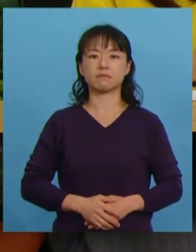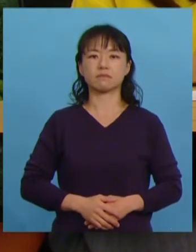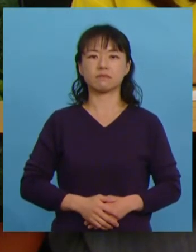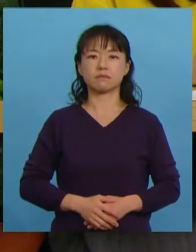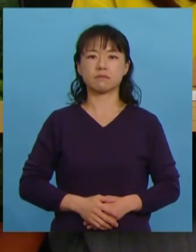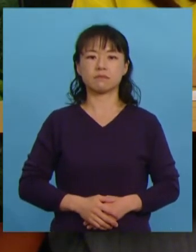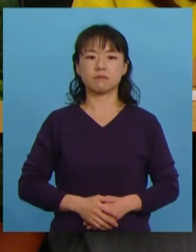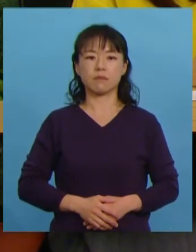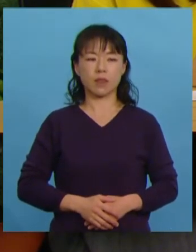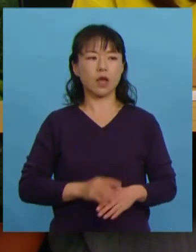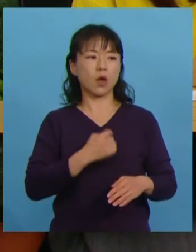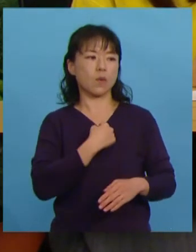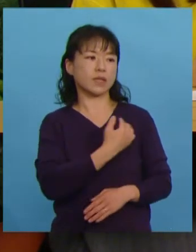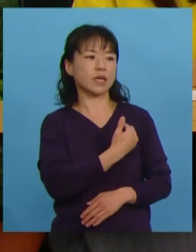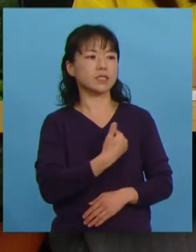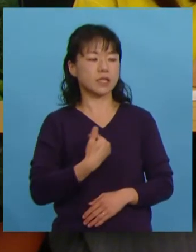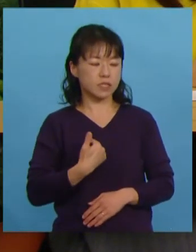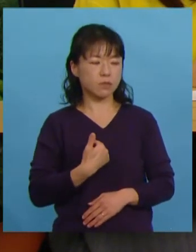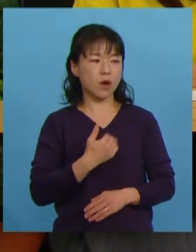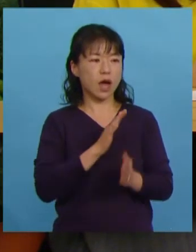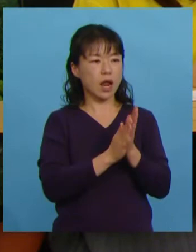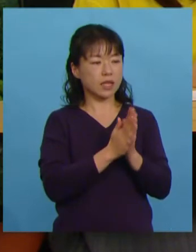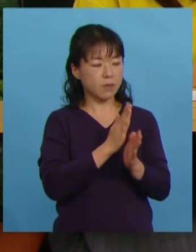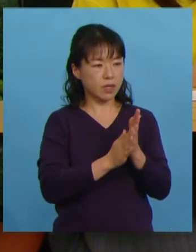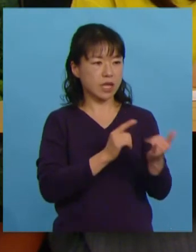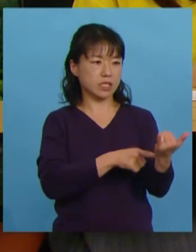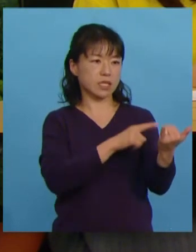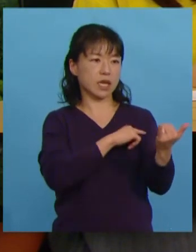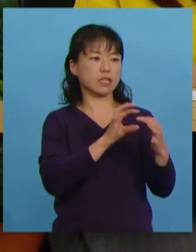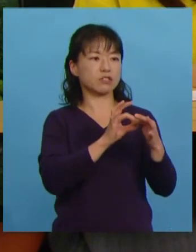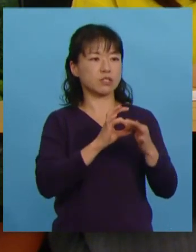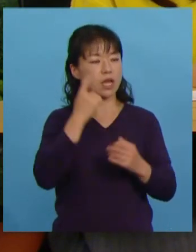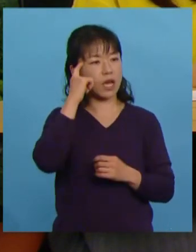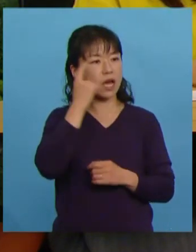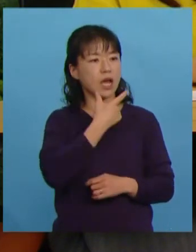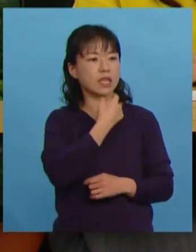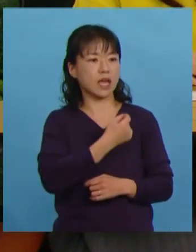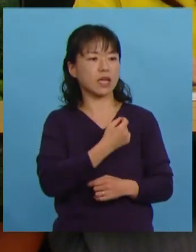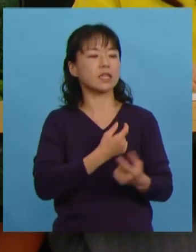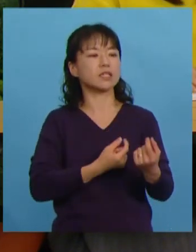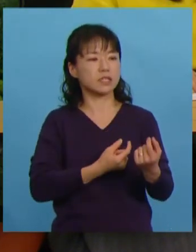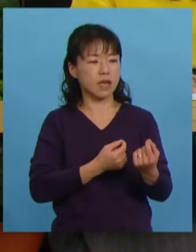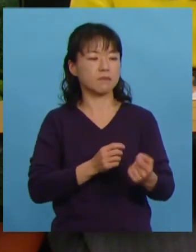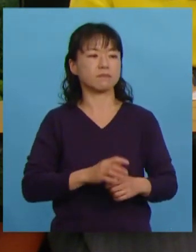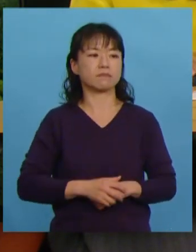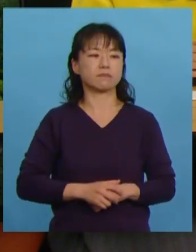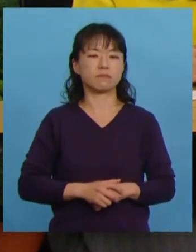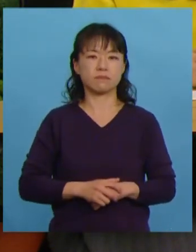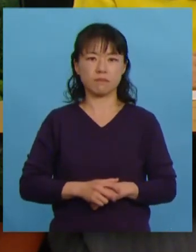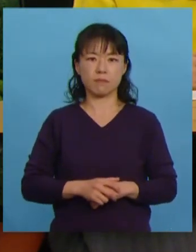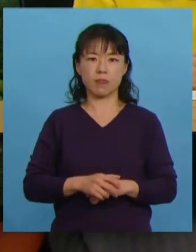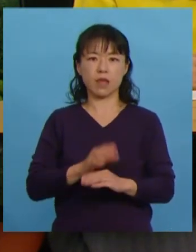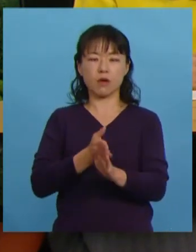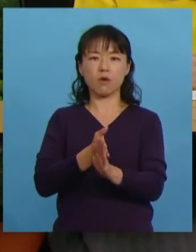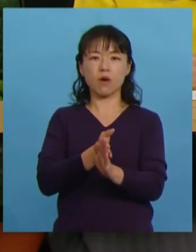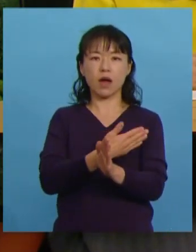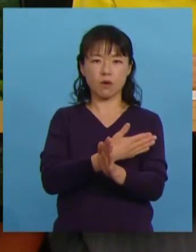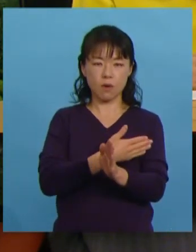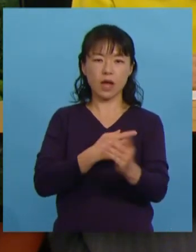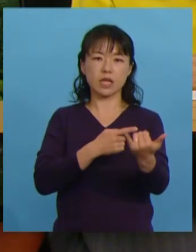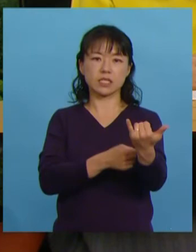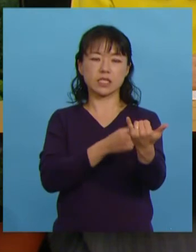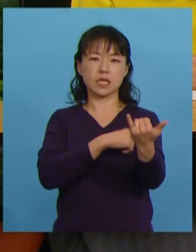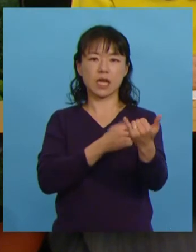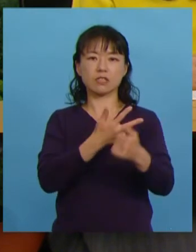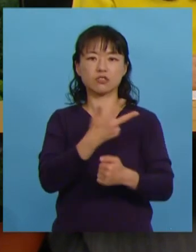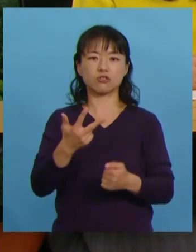この機会に私たちも改めて人権について考えていきたいですね。 はい、 後半は第71回人